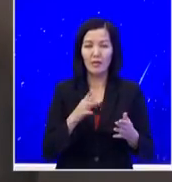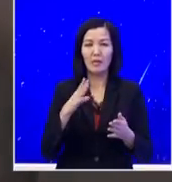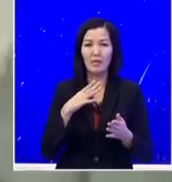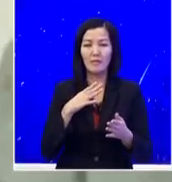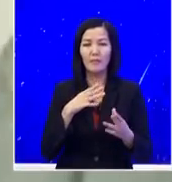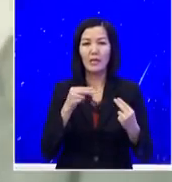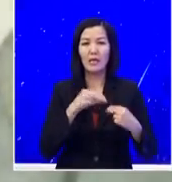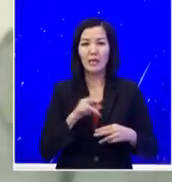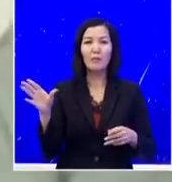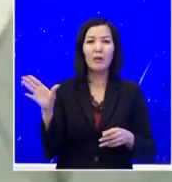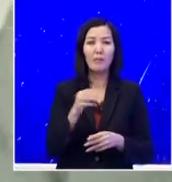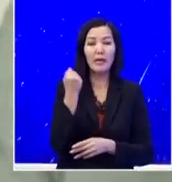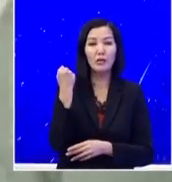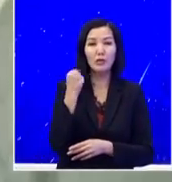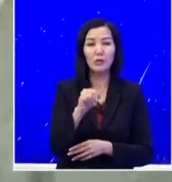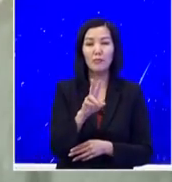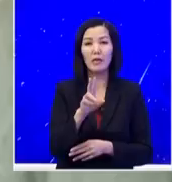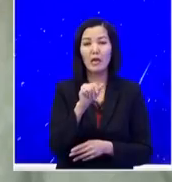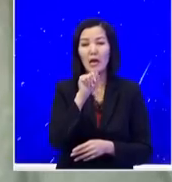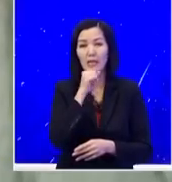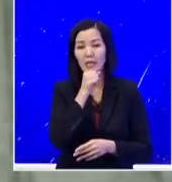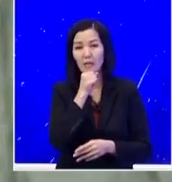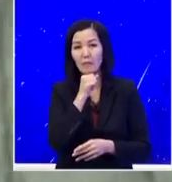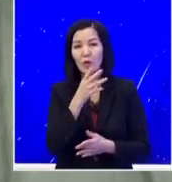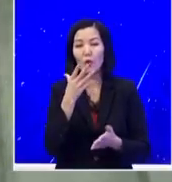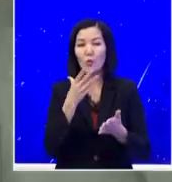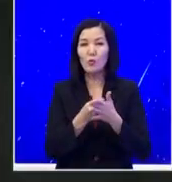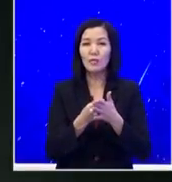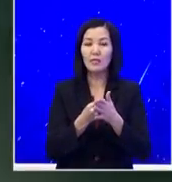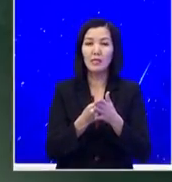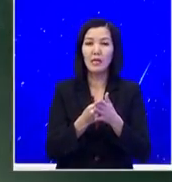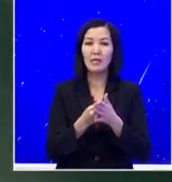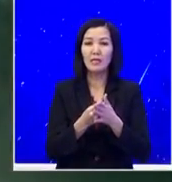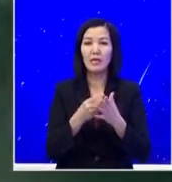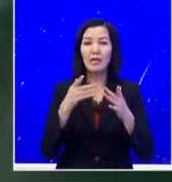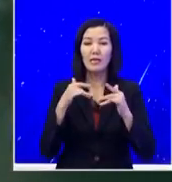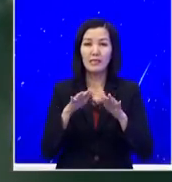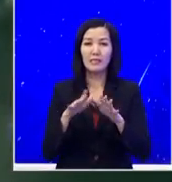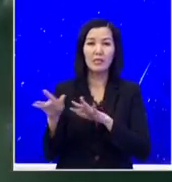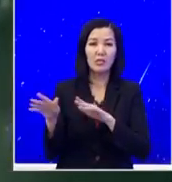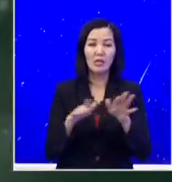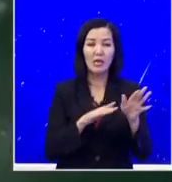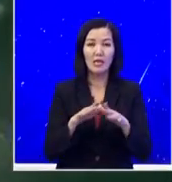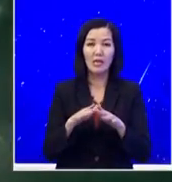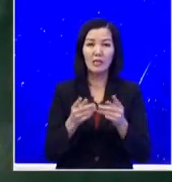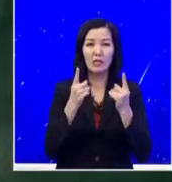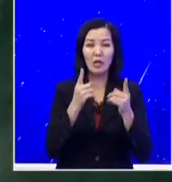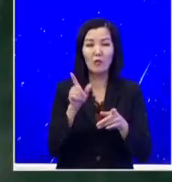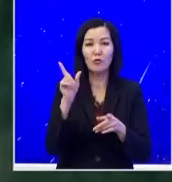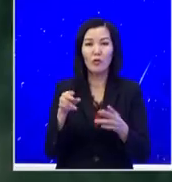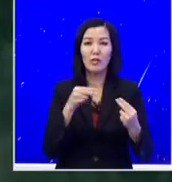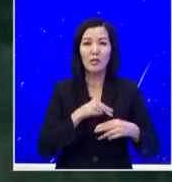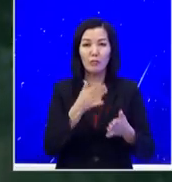қарап. Еңбек бәрін жеңбек. Нүсіпбек Әшімбаев артында ізгі із, жарқын із қалдырған тұлға. Тау тұлғаның еңбек